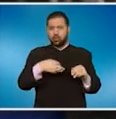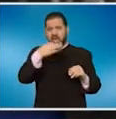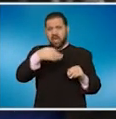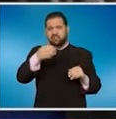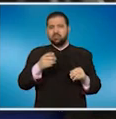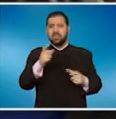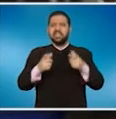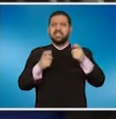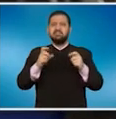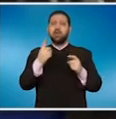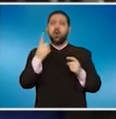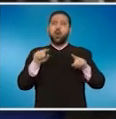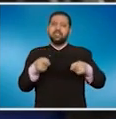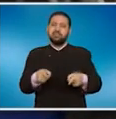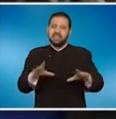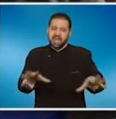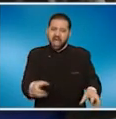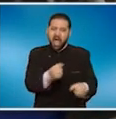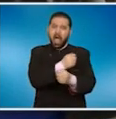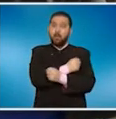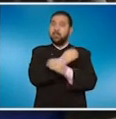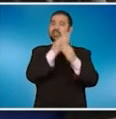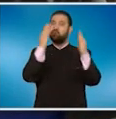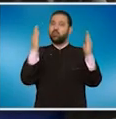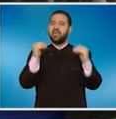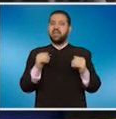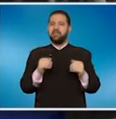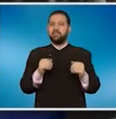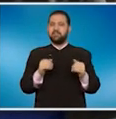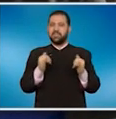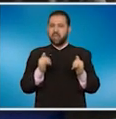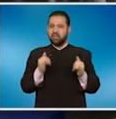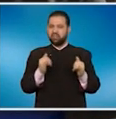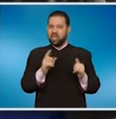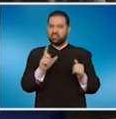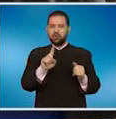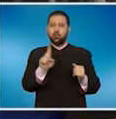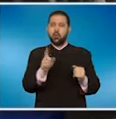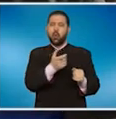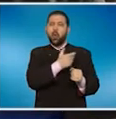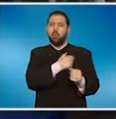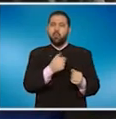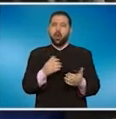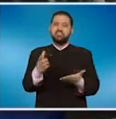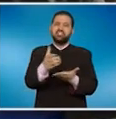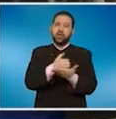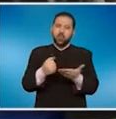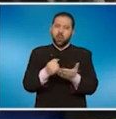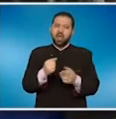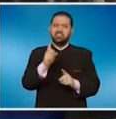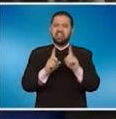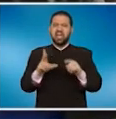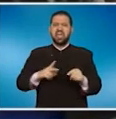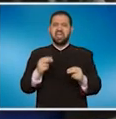un meșteșug al mântuirii. Și acesta este ceva o dibăcie. Și dibăcia aceasta nu poți să dobândi că ai fi tu de învățat și